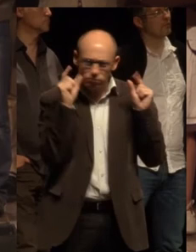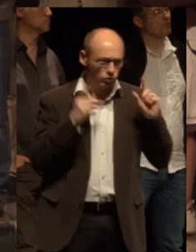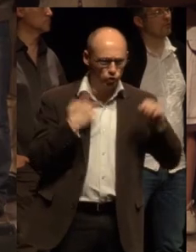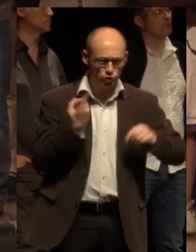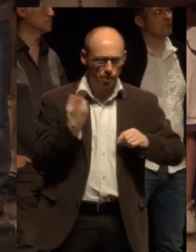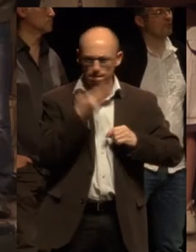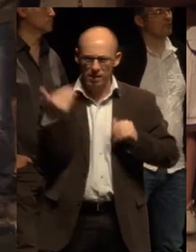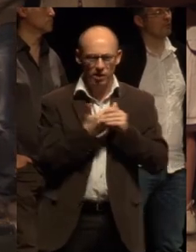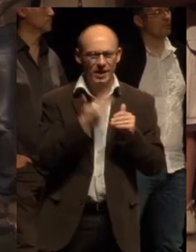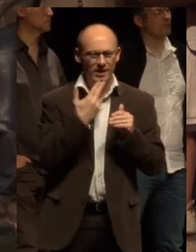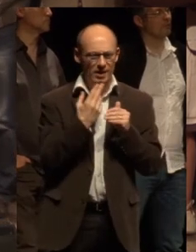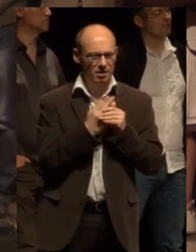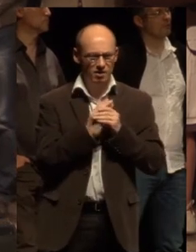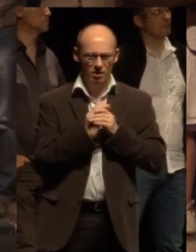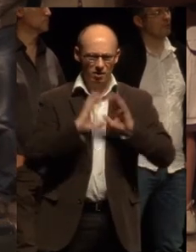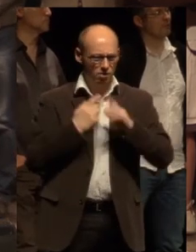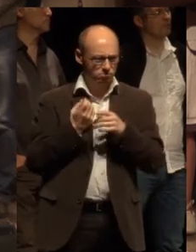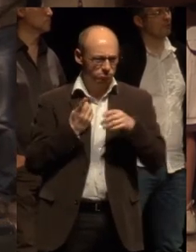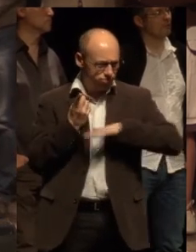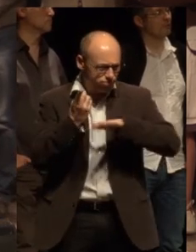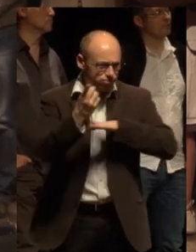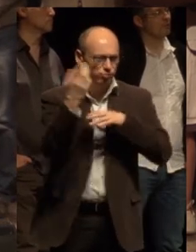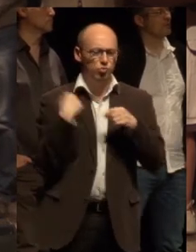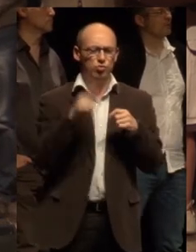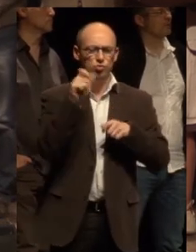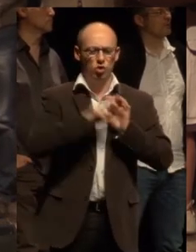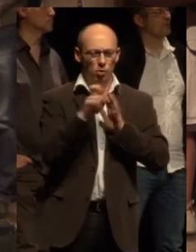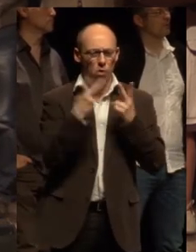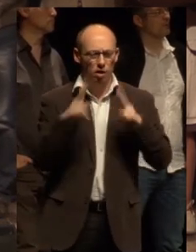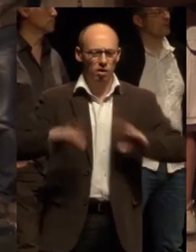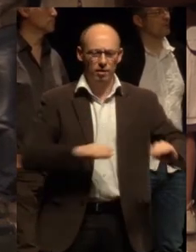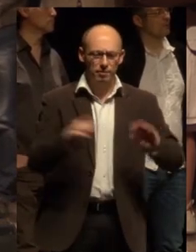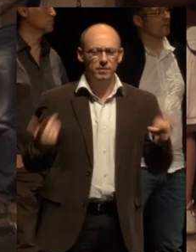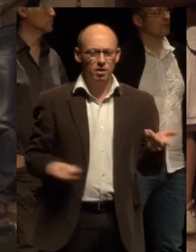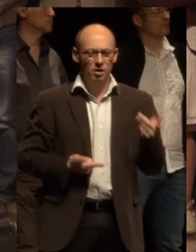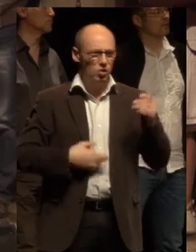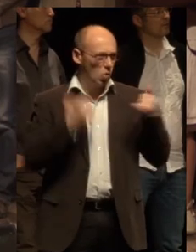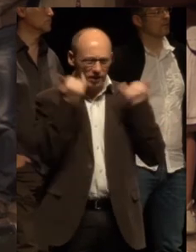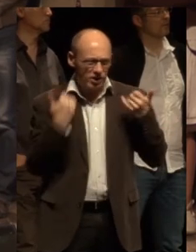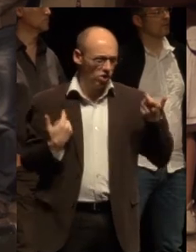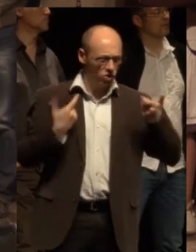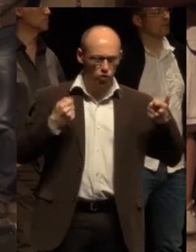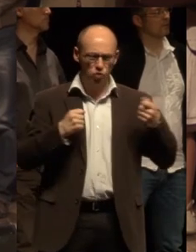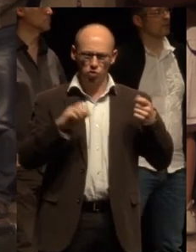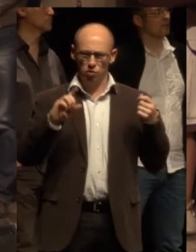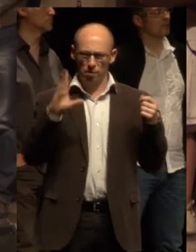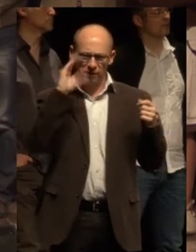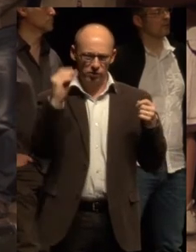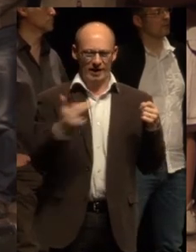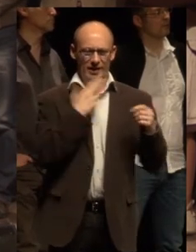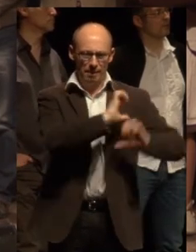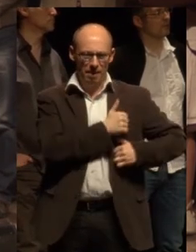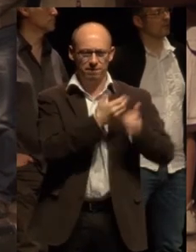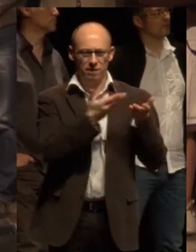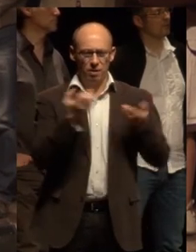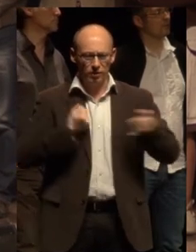formes d'intelligence, tout votre professionnalisme au service de l'intérêt général et des habitants. Les Grenoblois nous attendent, ils ont